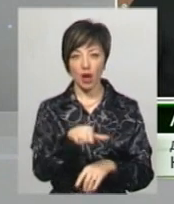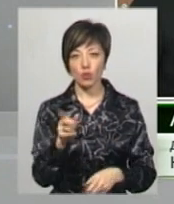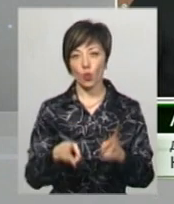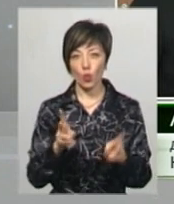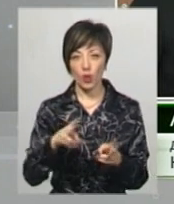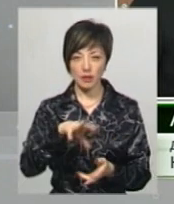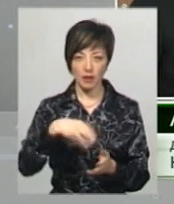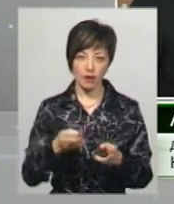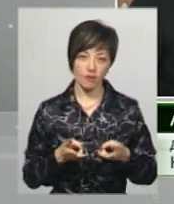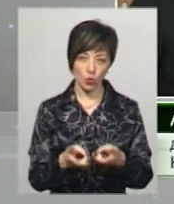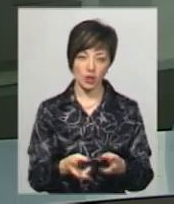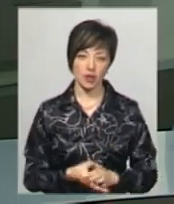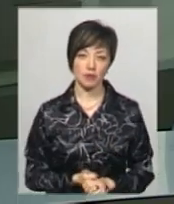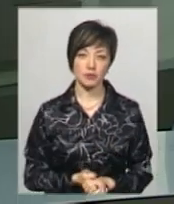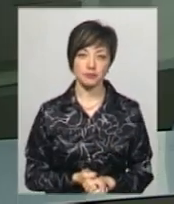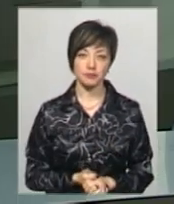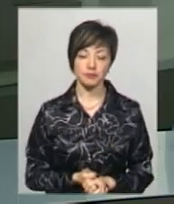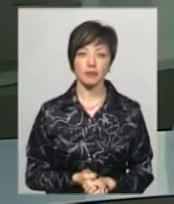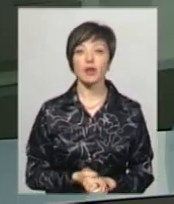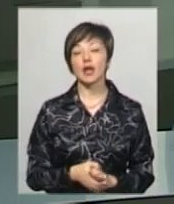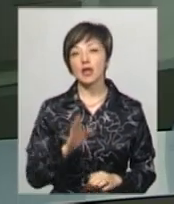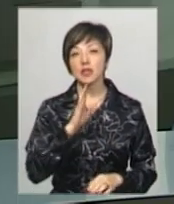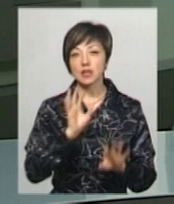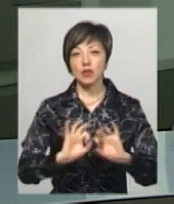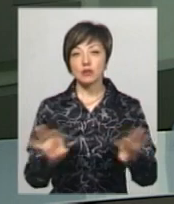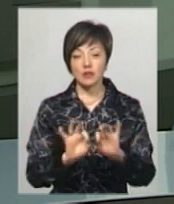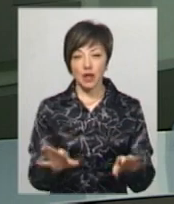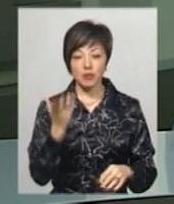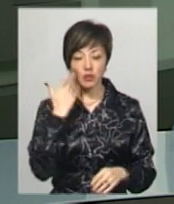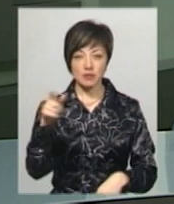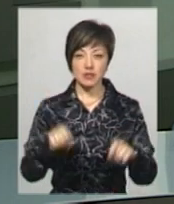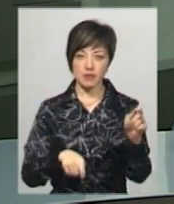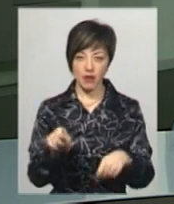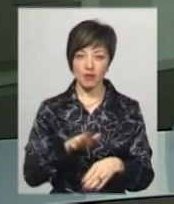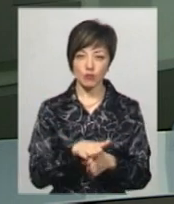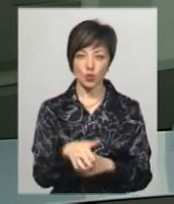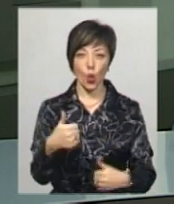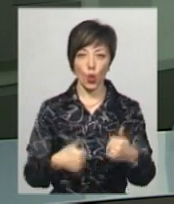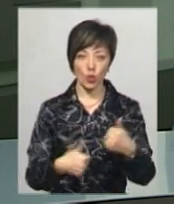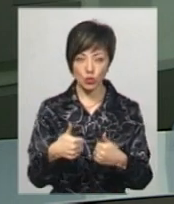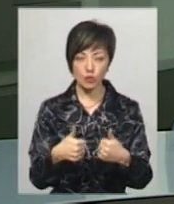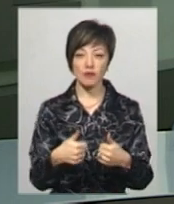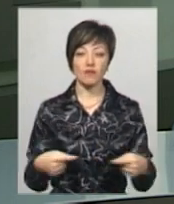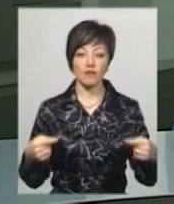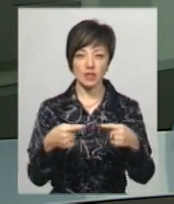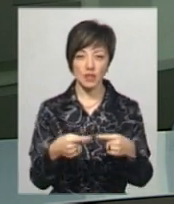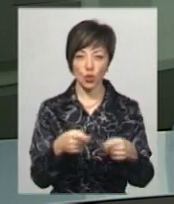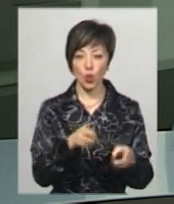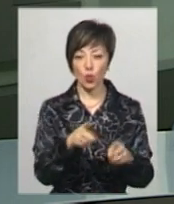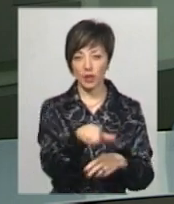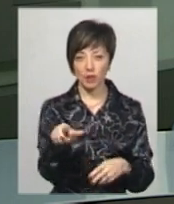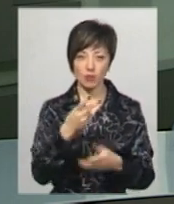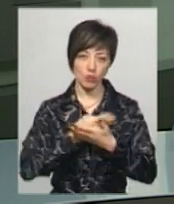кулінарів, кондитерів. Альона Кузема каже, під час фестивалю відбудеться конкурс, у якому визначать кулінарів,